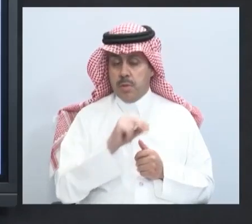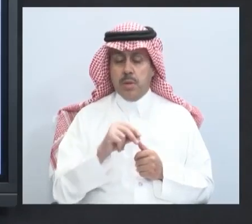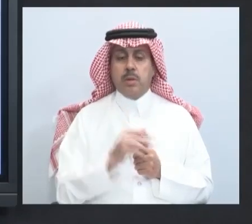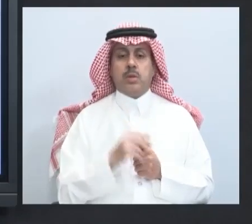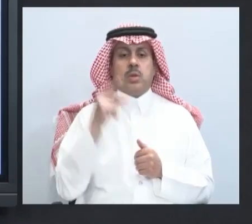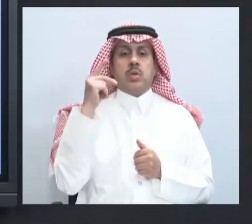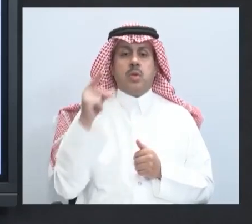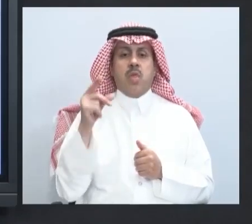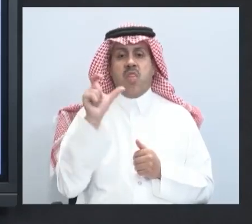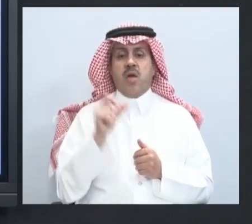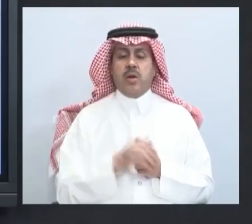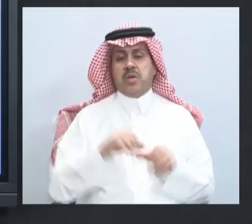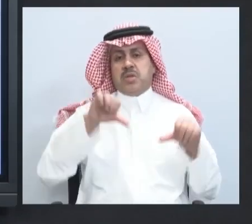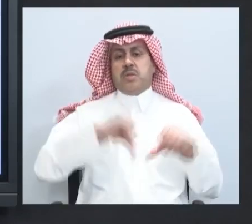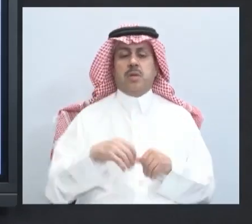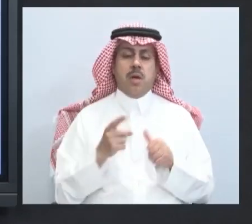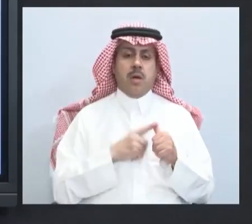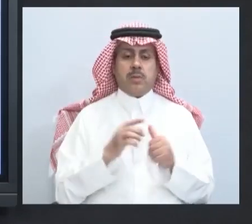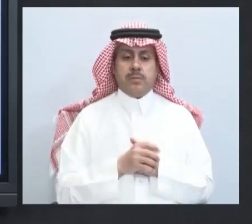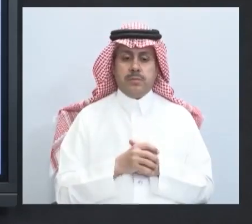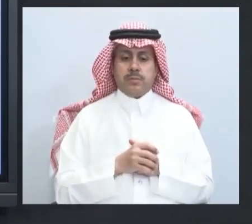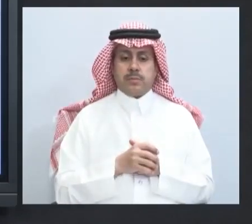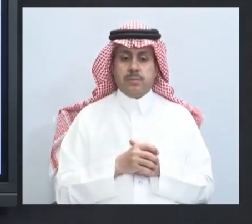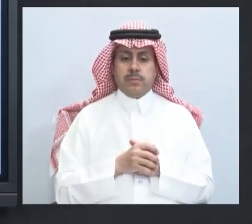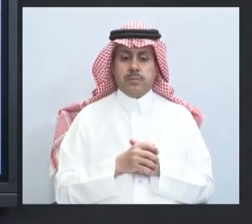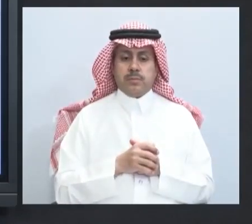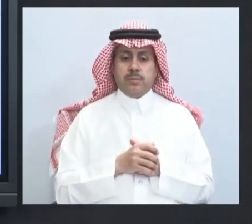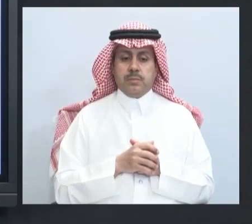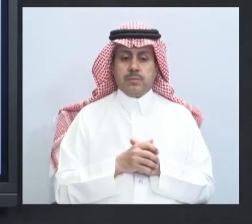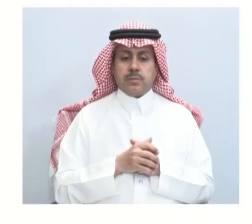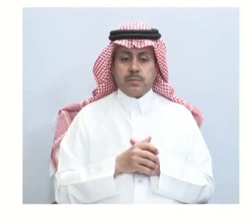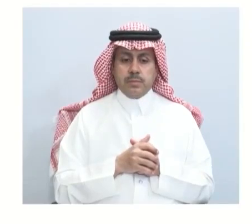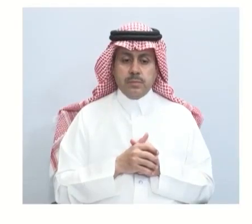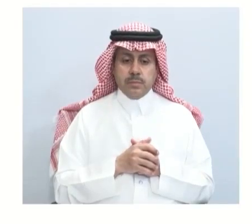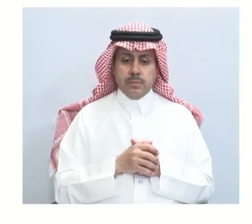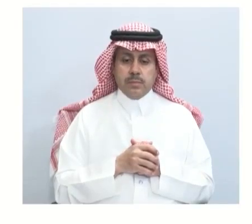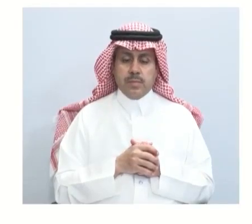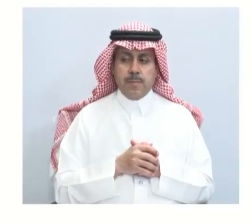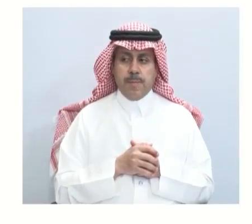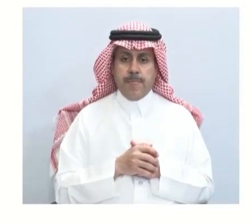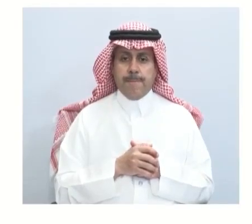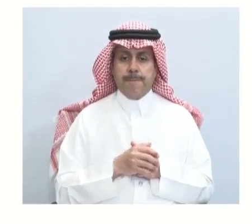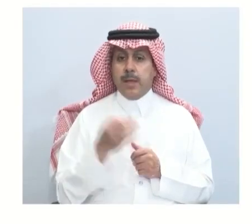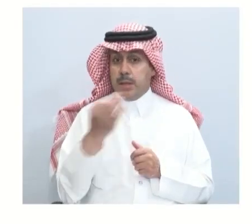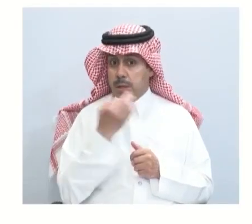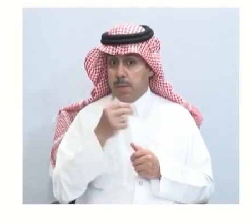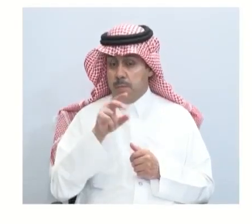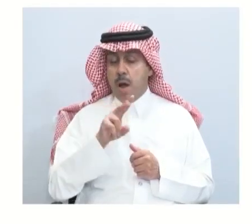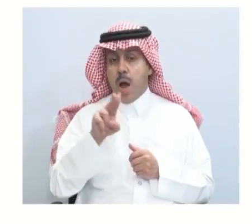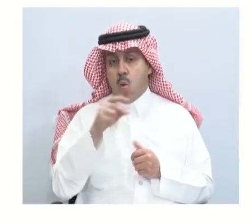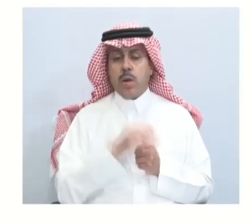رايكم الصوره الاولى احسنتم وسددت نقول الصوره الاولى من صور الظن ان نتكلم اخوك